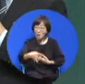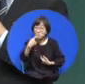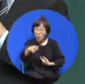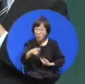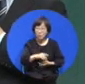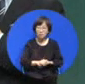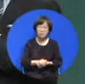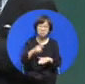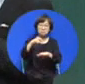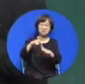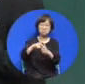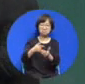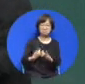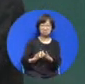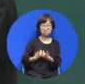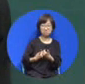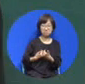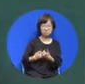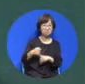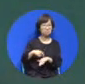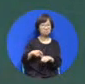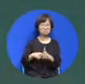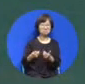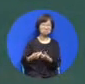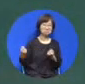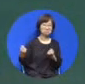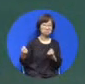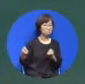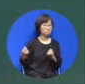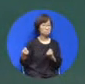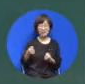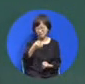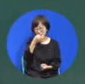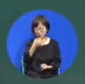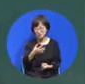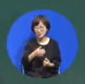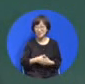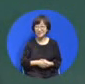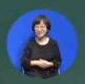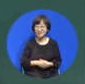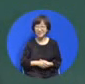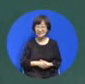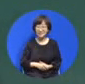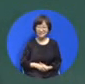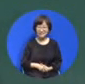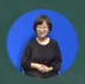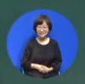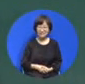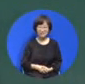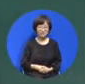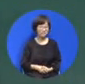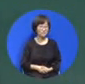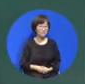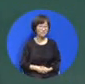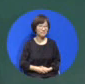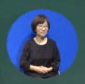more difficult than not being able to communicate with words is when you're not able to really connect with your heart. 우리 교사님들은